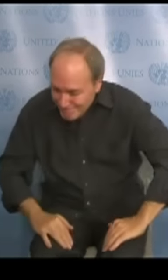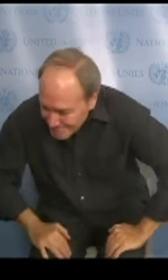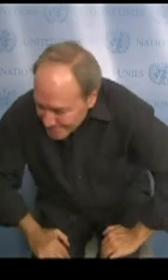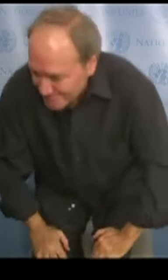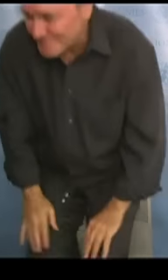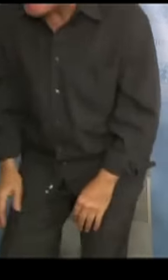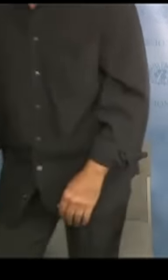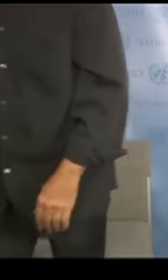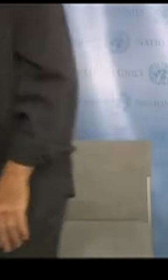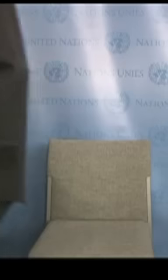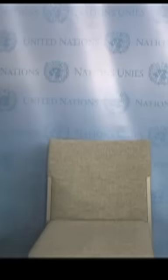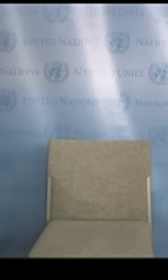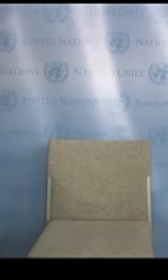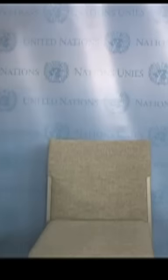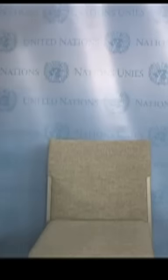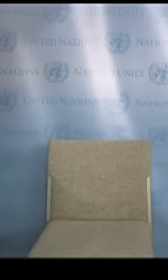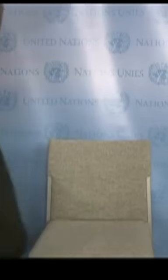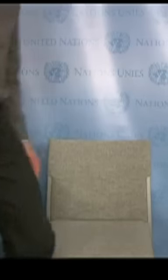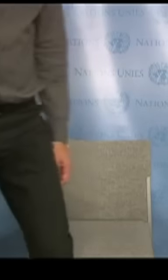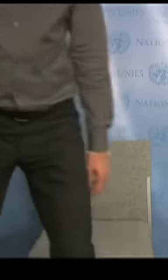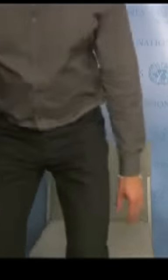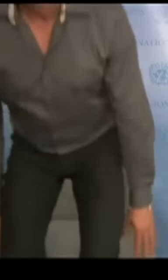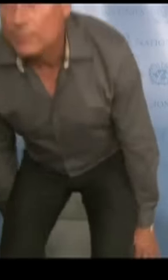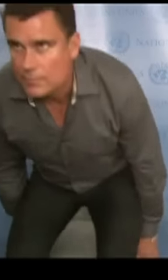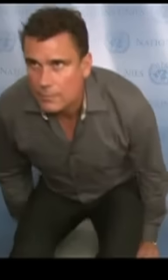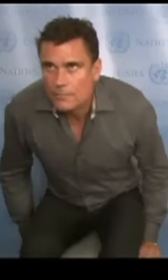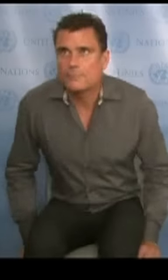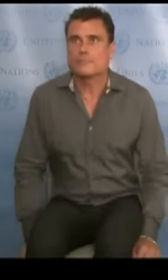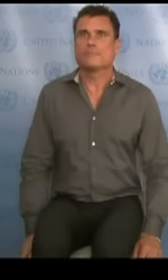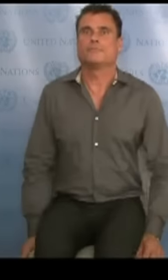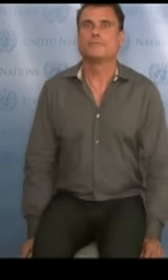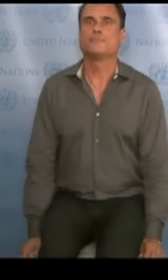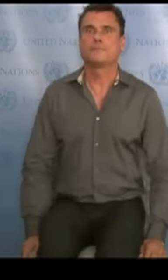I thank the President of Togo for his statement.